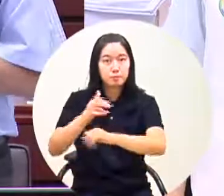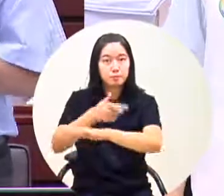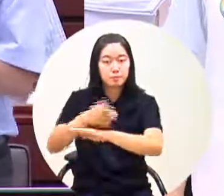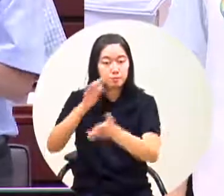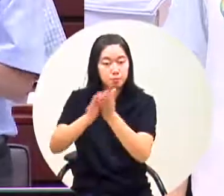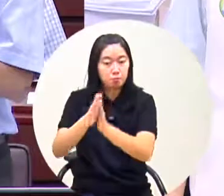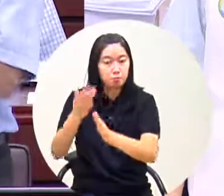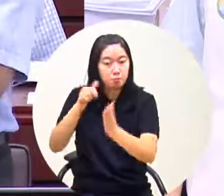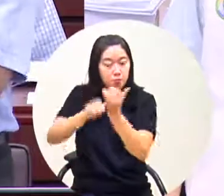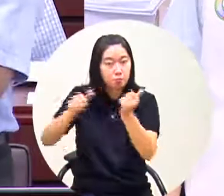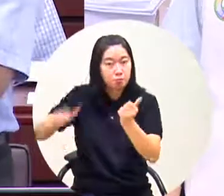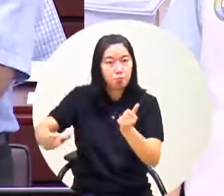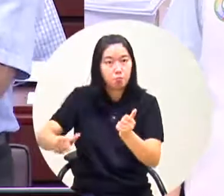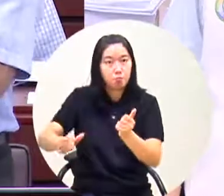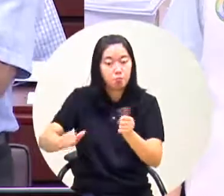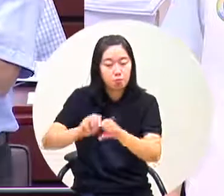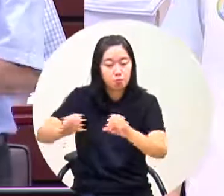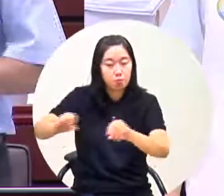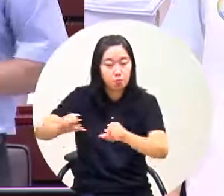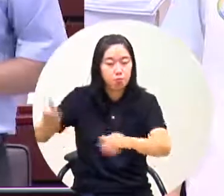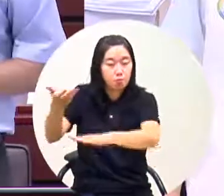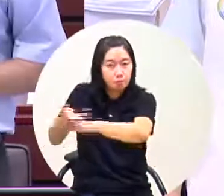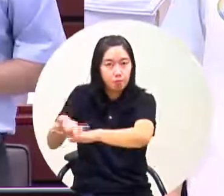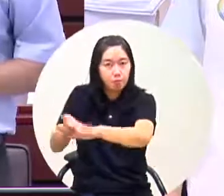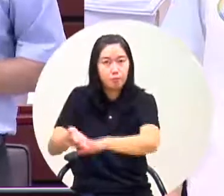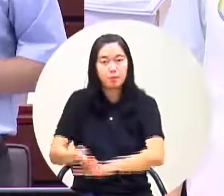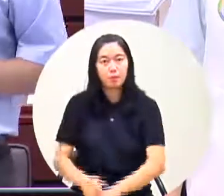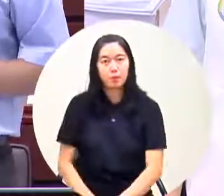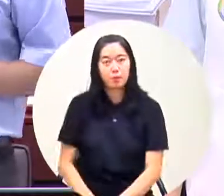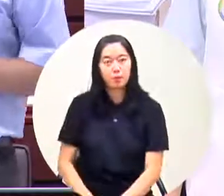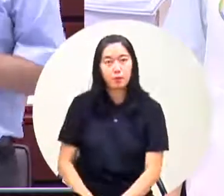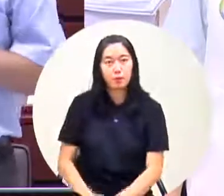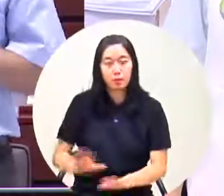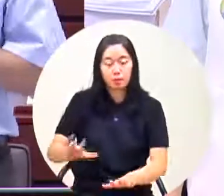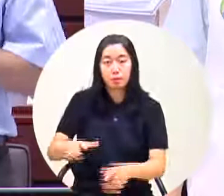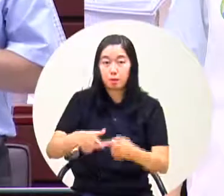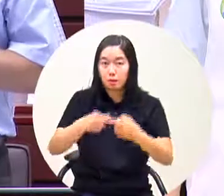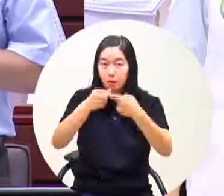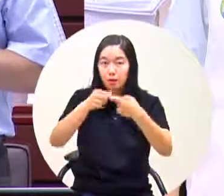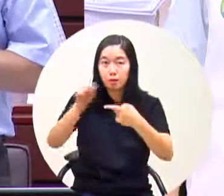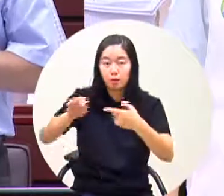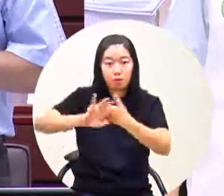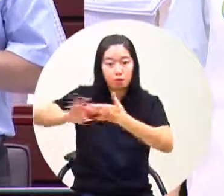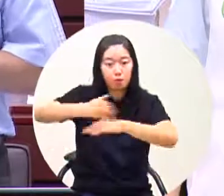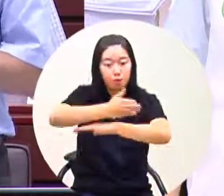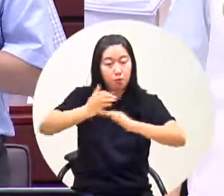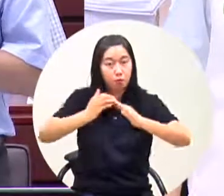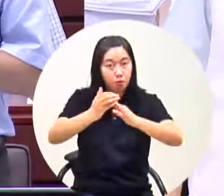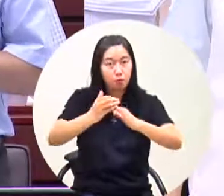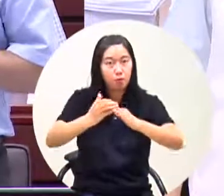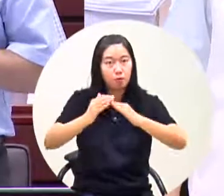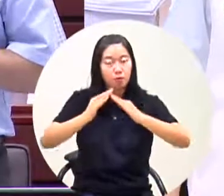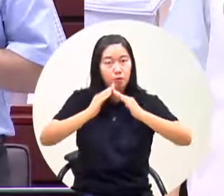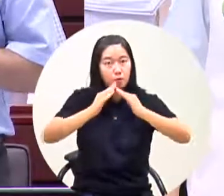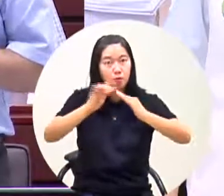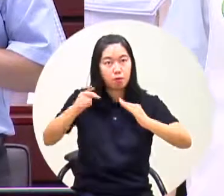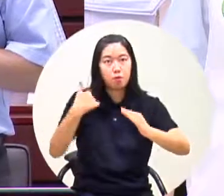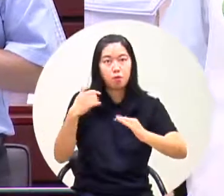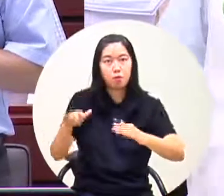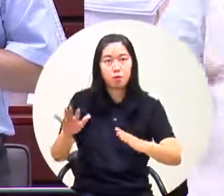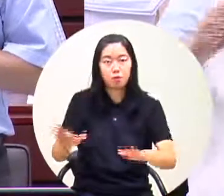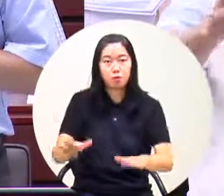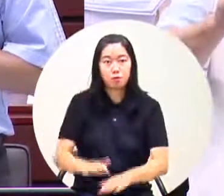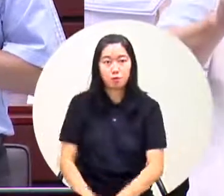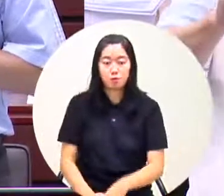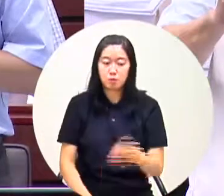料的物件坑底遐。所以目前第一个部分就是含外管区之间，按即马就是以量易量，